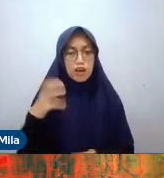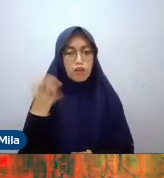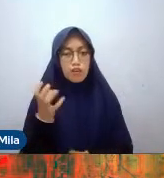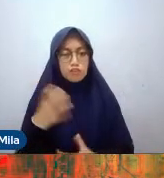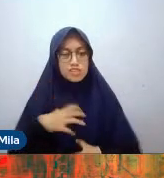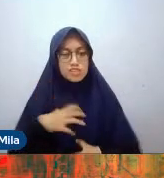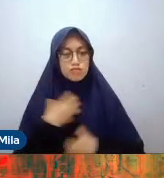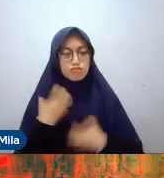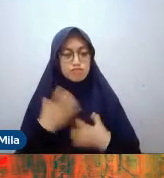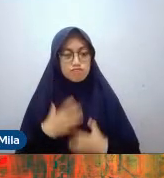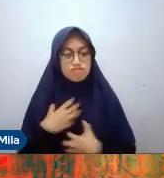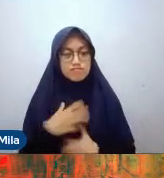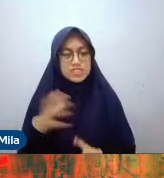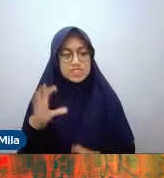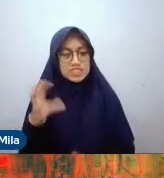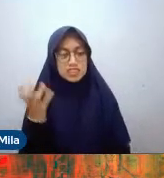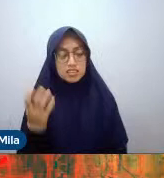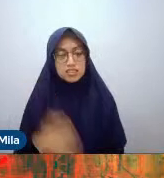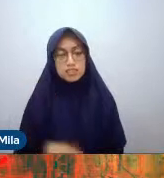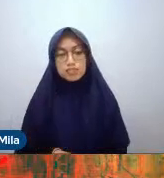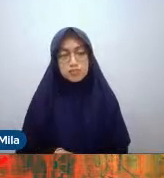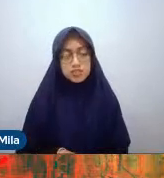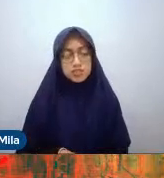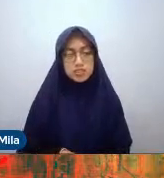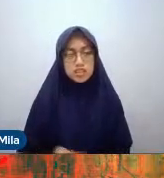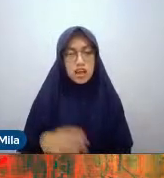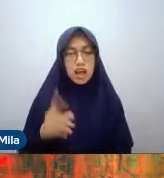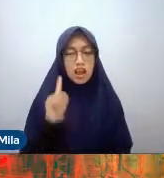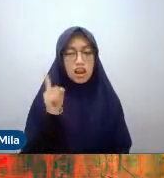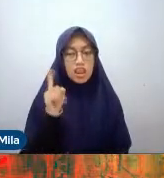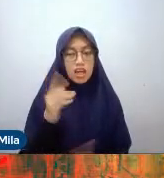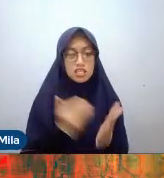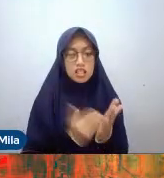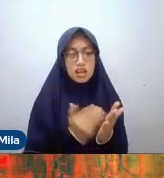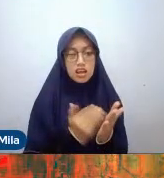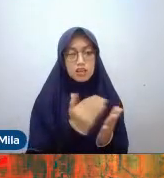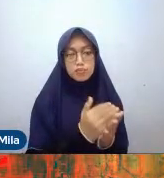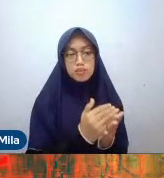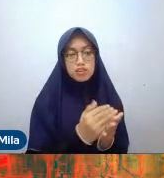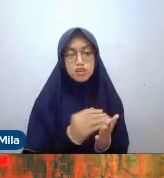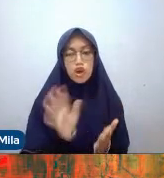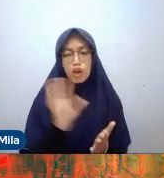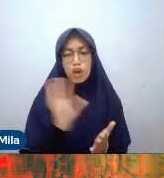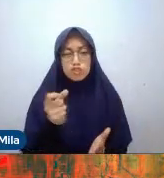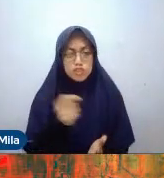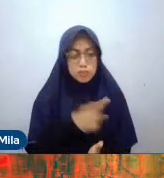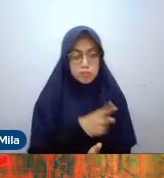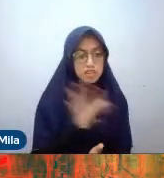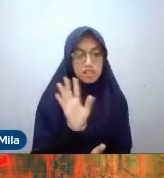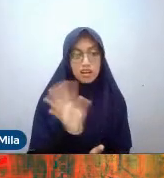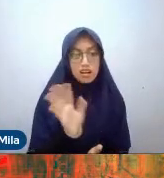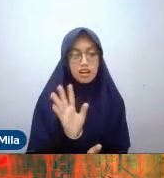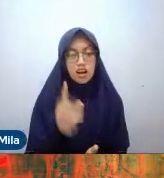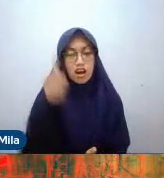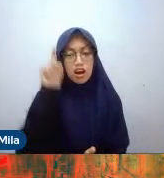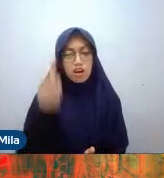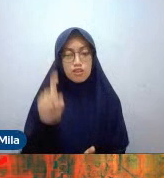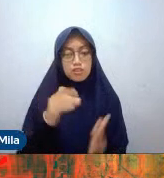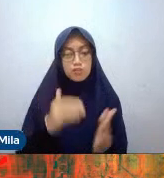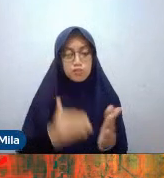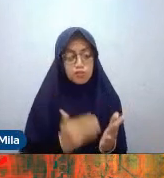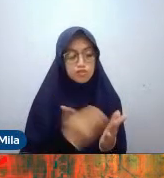Jadi, mengelola emosi itu ada tahapannya. Itu nggak bisa instan. Perlu proses yang panjang,